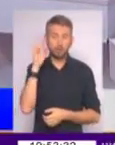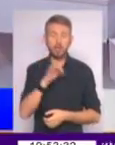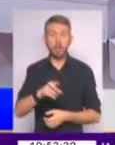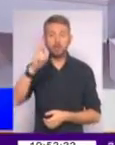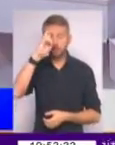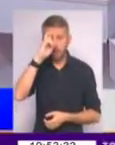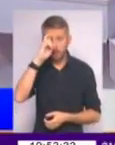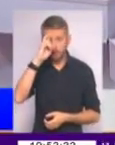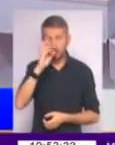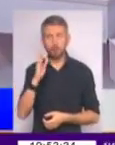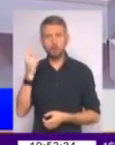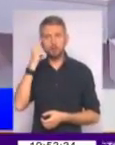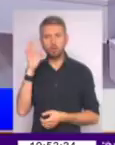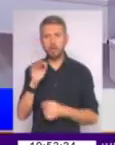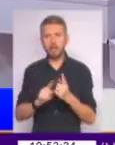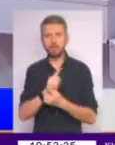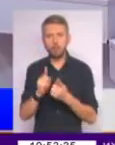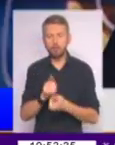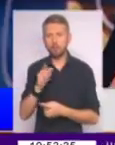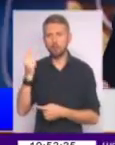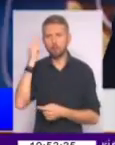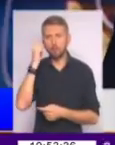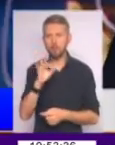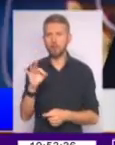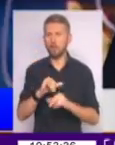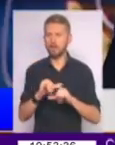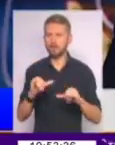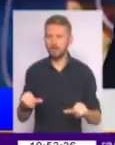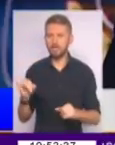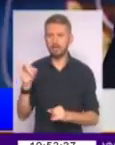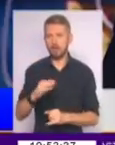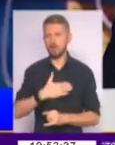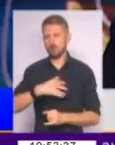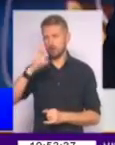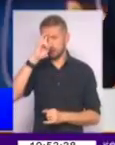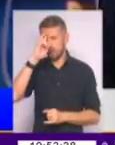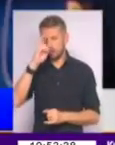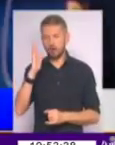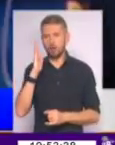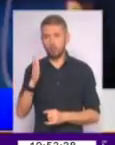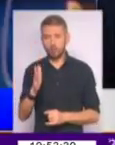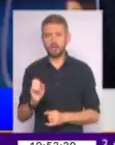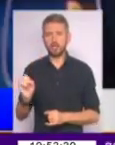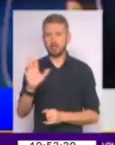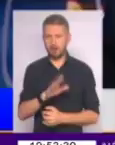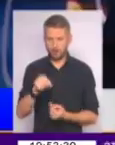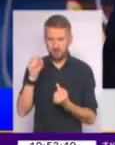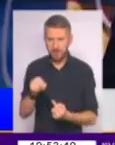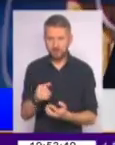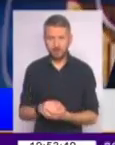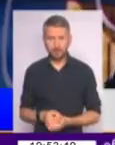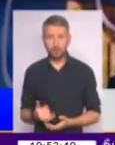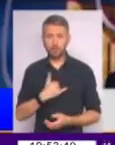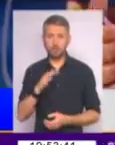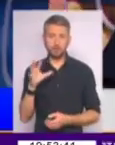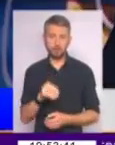державе, будем думать о реформе, будем думать о развитии, и наша держава будет европейской, да, у нас